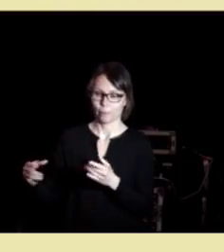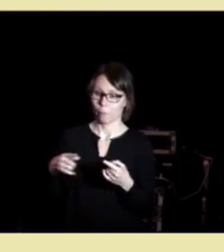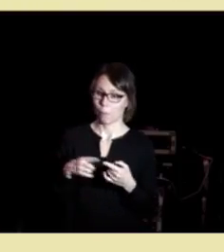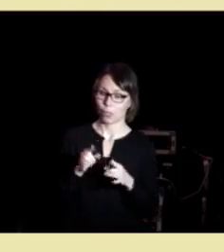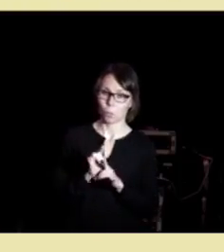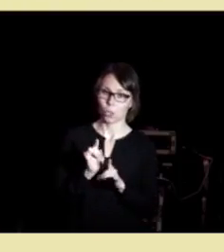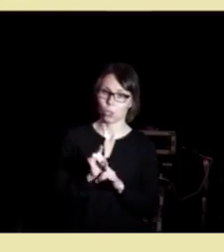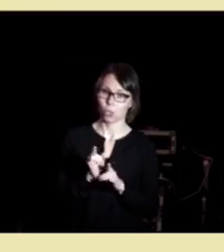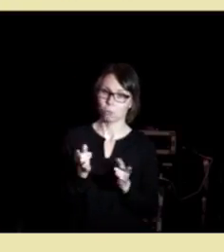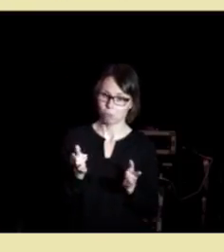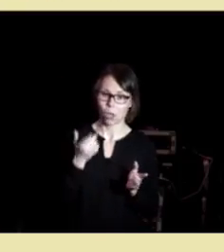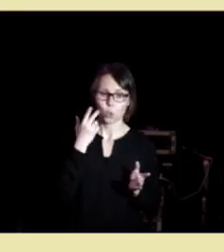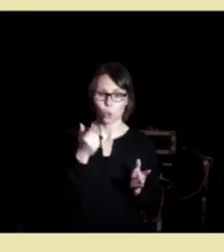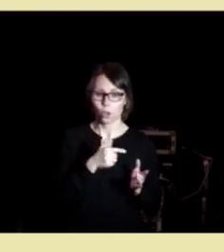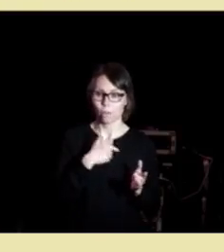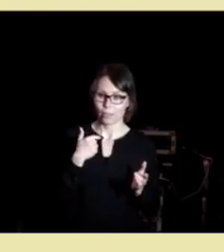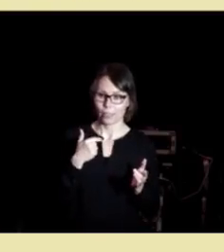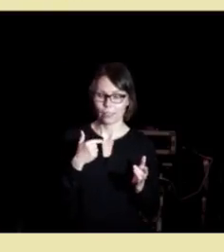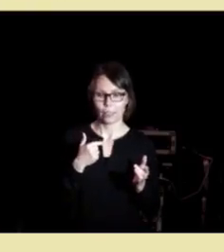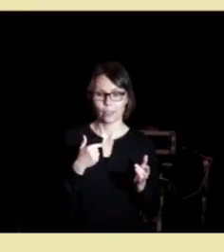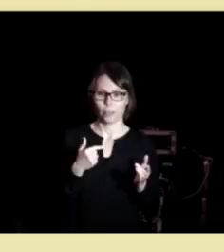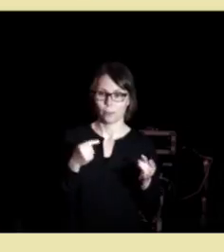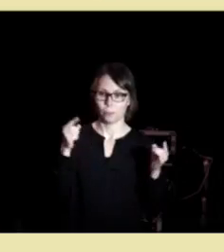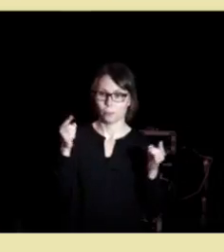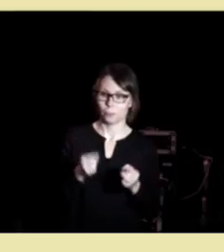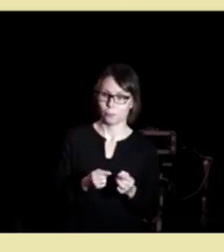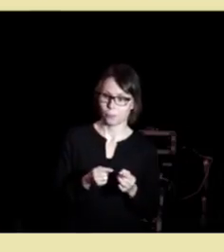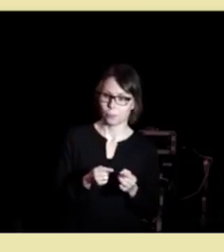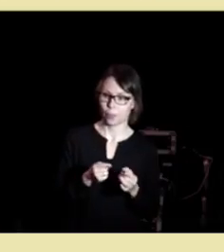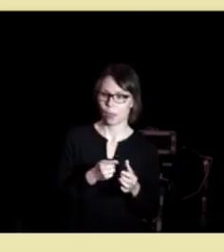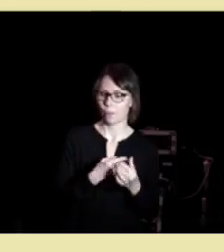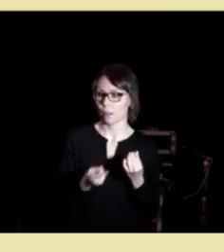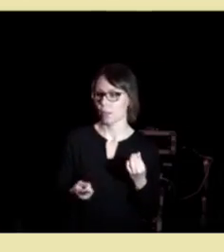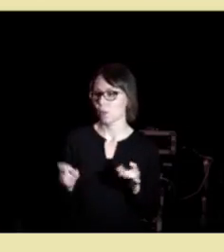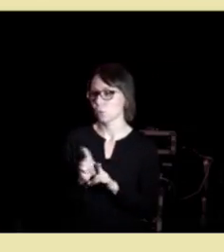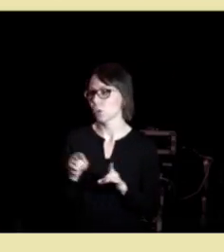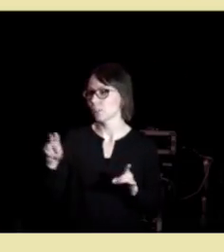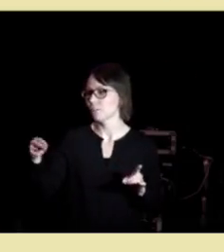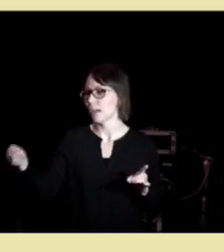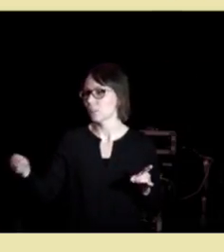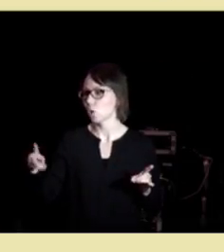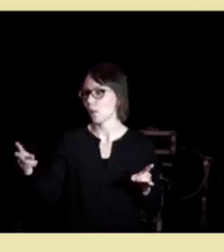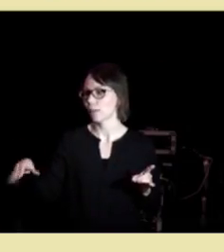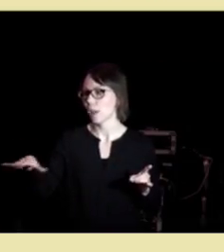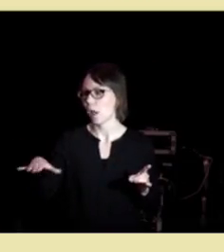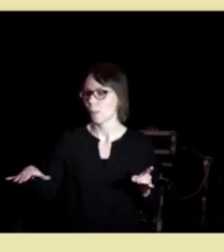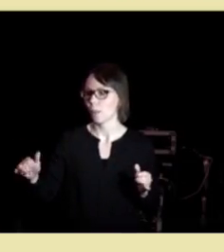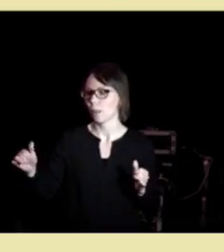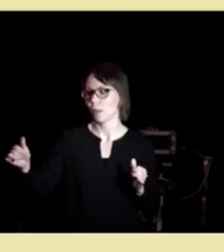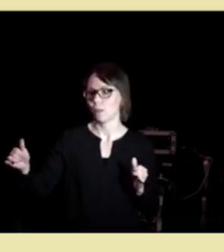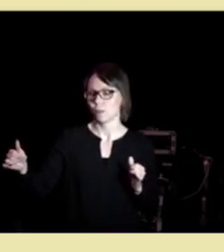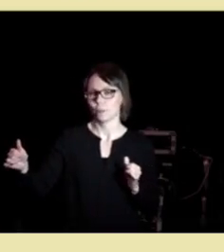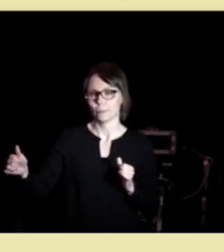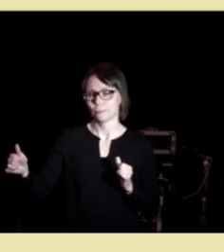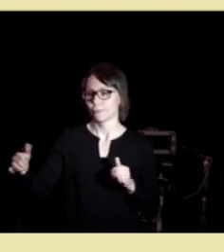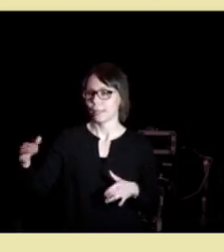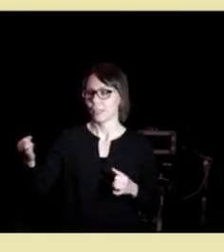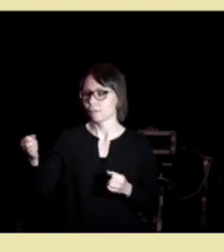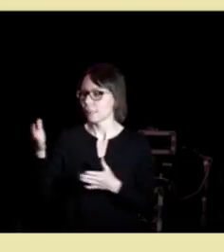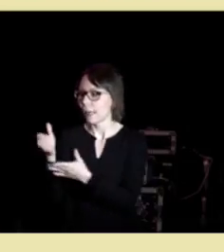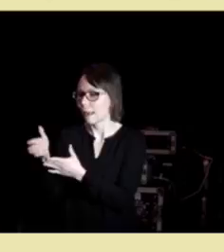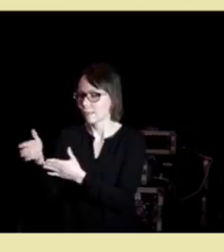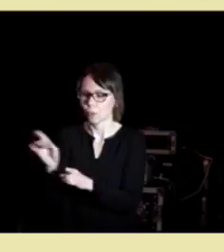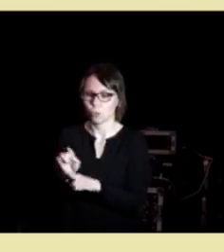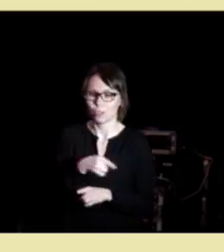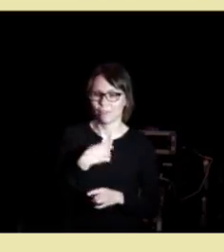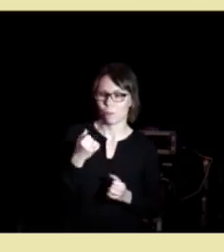det betyr også at når vi har tatt det ned, så har Schweiz og en del andre land beveget seg i en enda kraftigere retning. Og det betyr